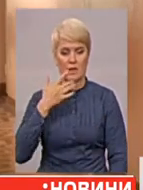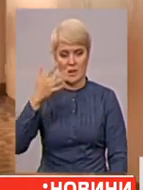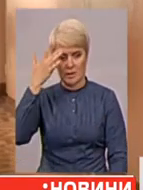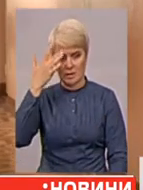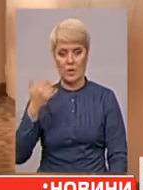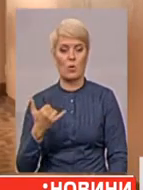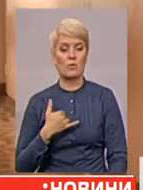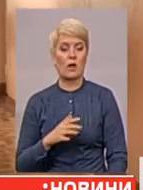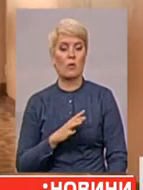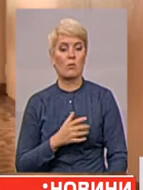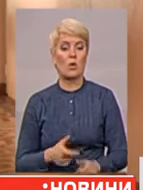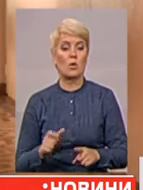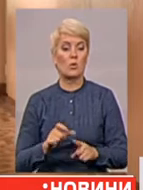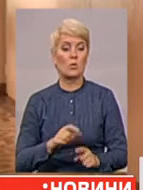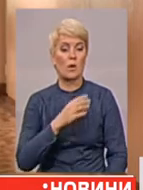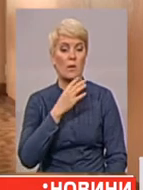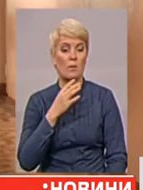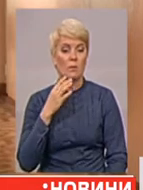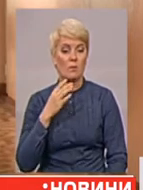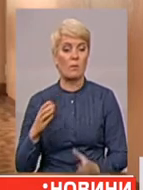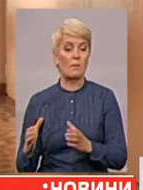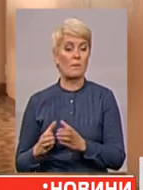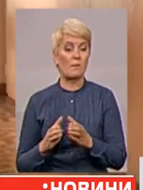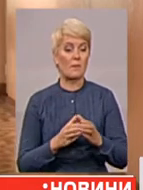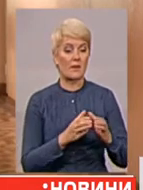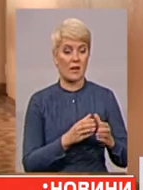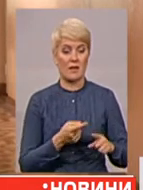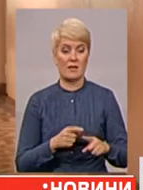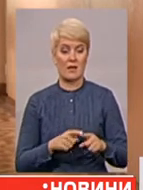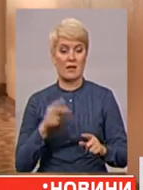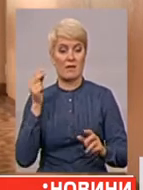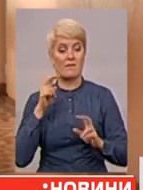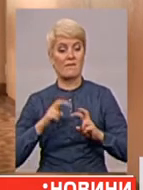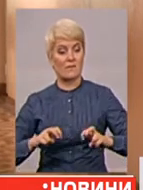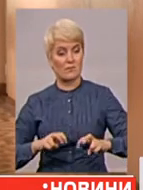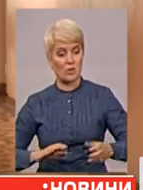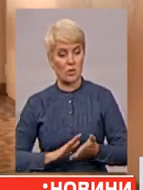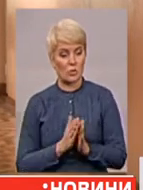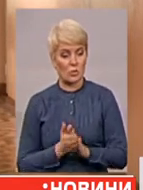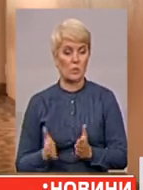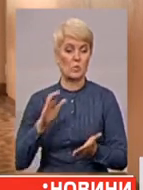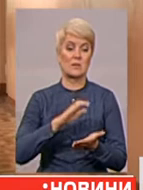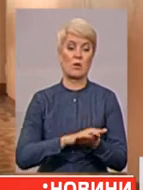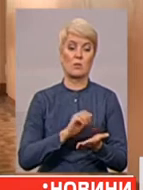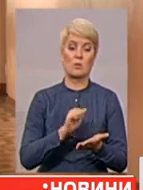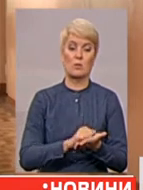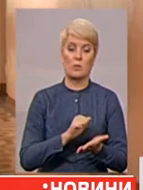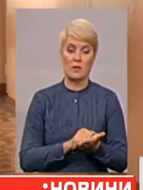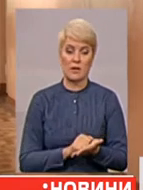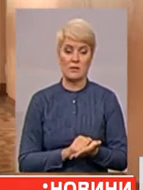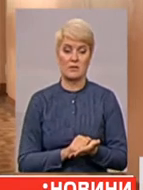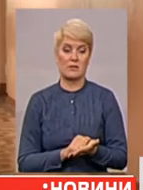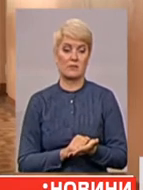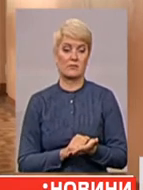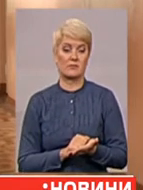нас було дуже багато бригад, які вивчали ситуацію, які знайомилися із документацією